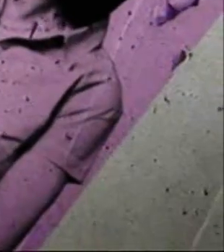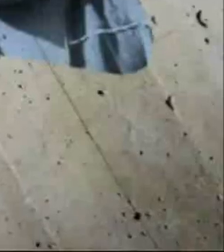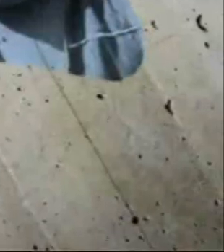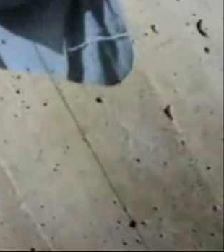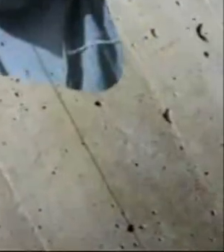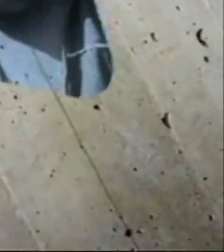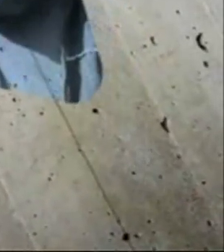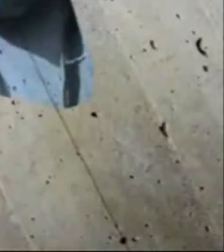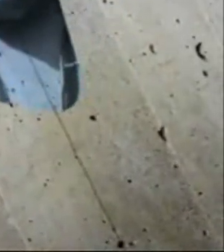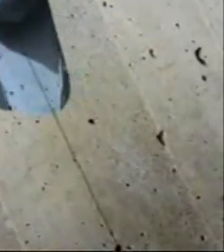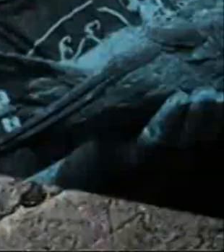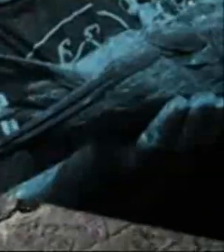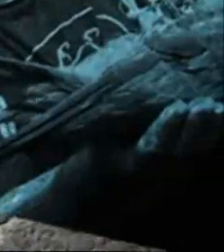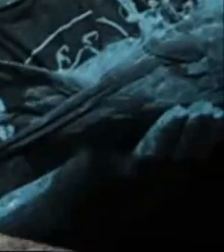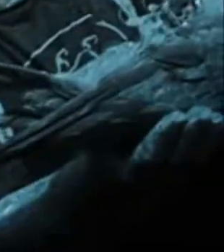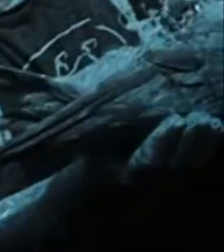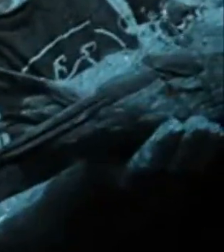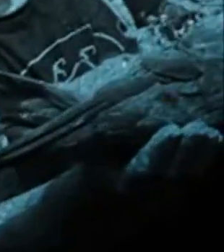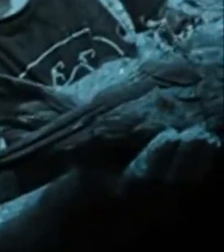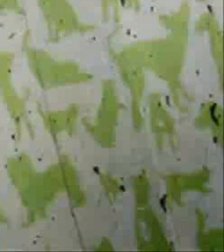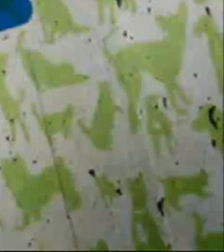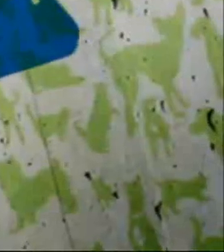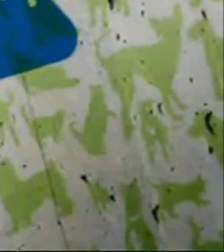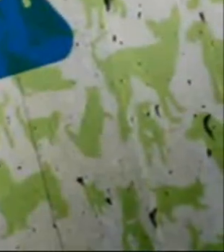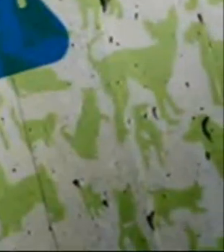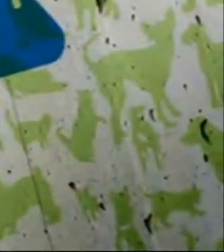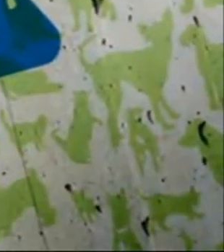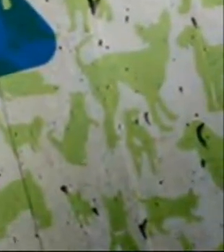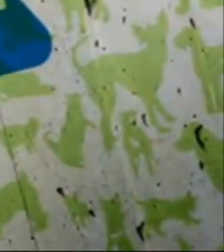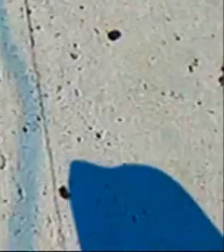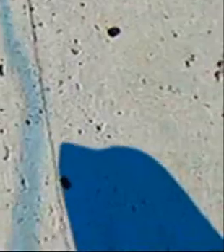Někde daleko za duhou krásnou bídnou